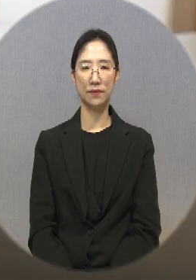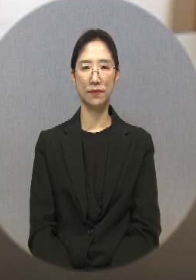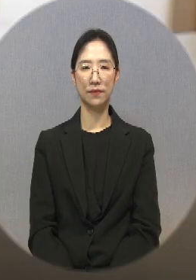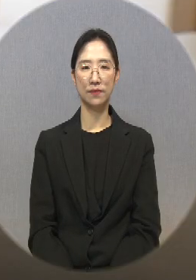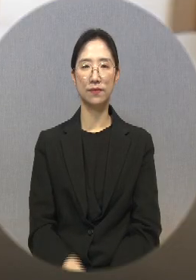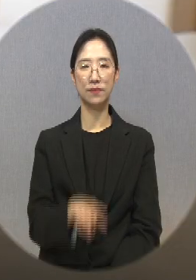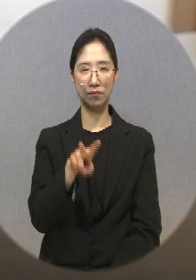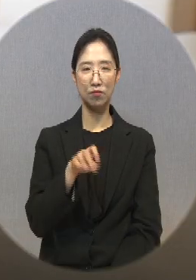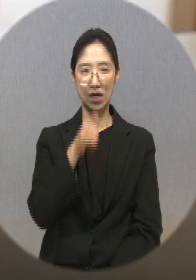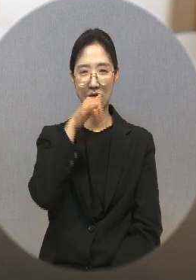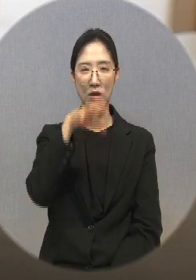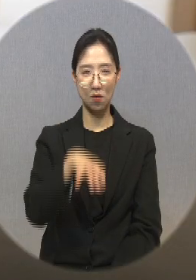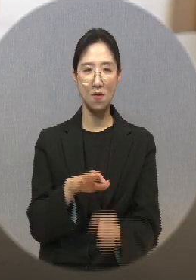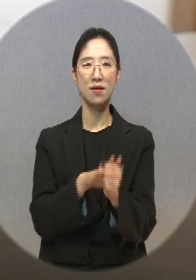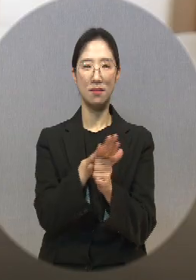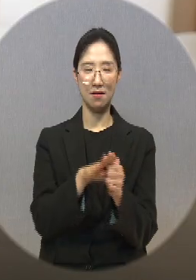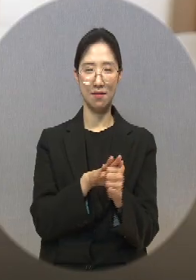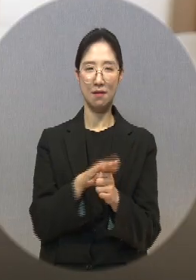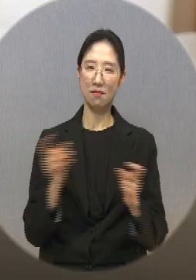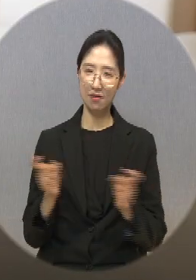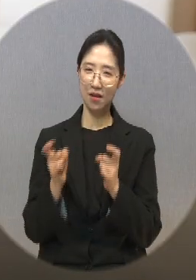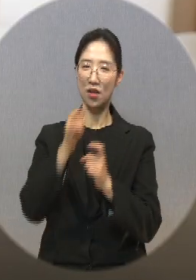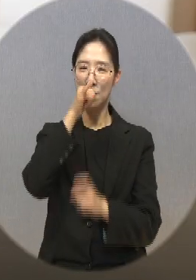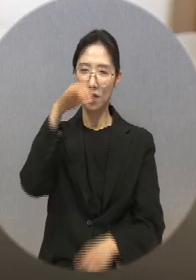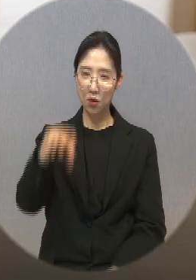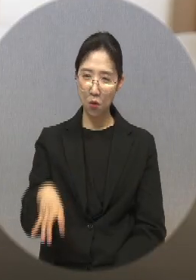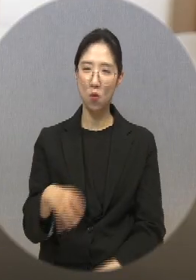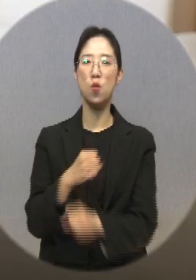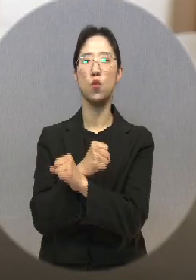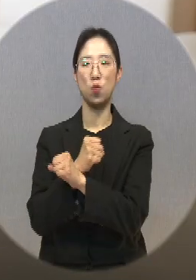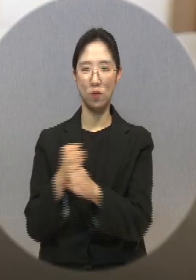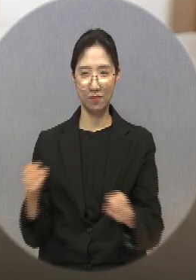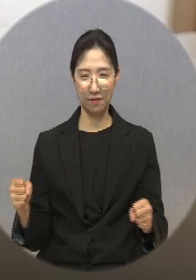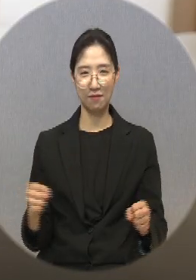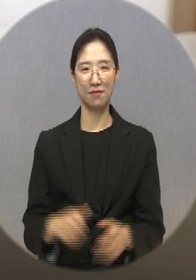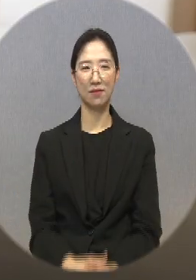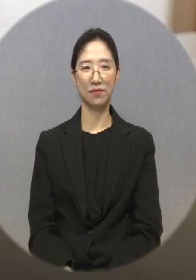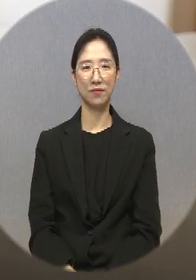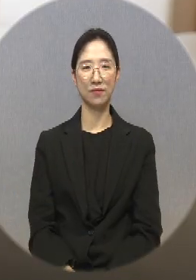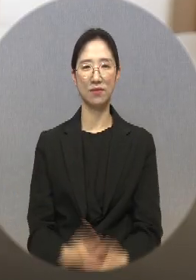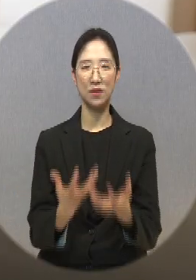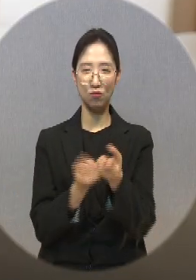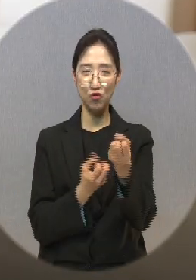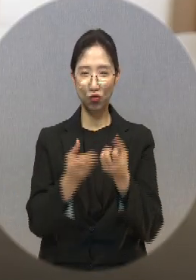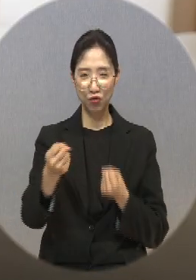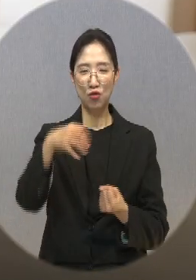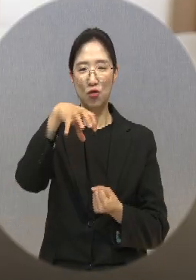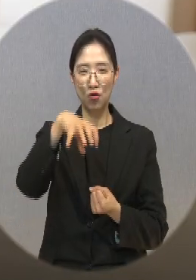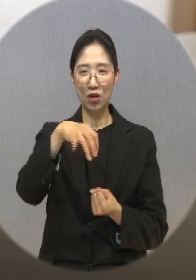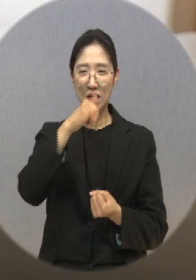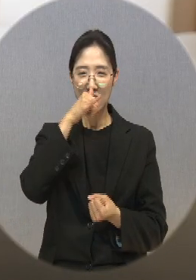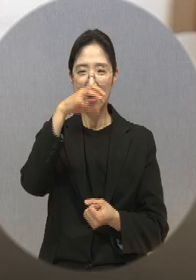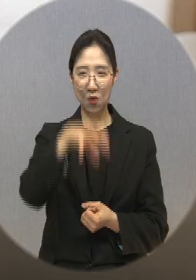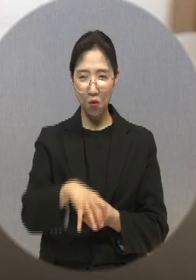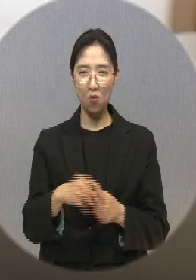미움이 있는 곳에 사랑을, 다툼이 있는 곳에 용서를, 분열이 있는 곳에